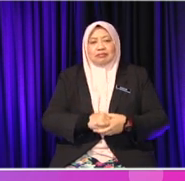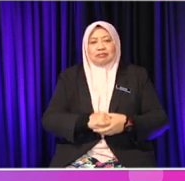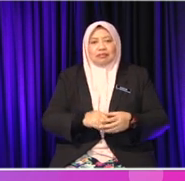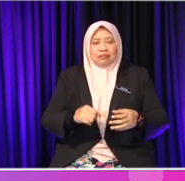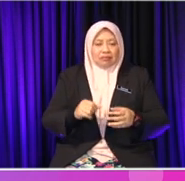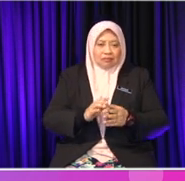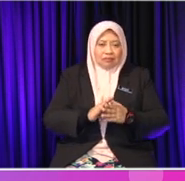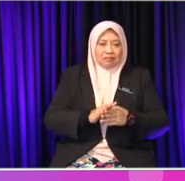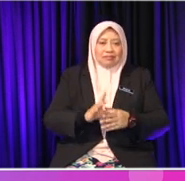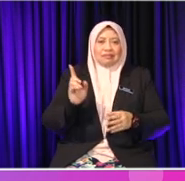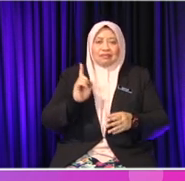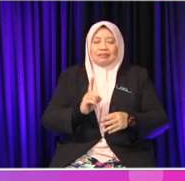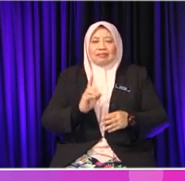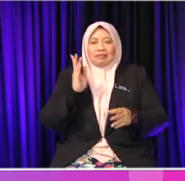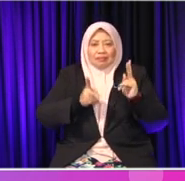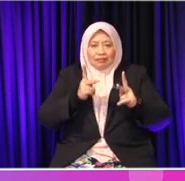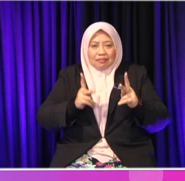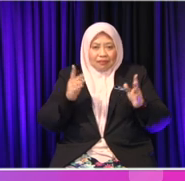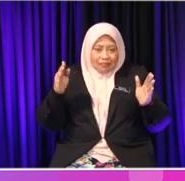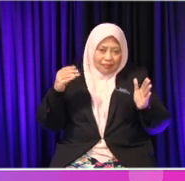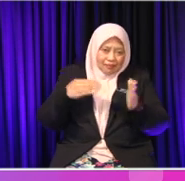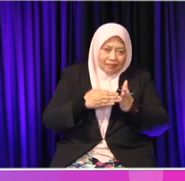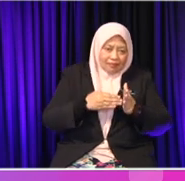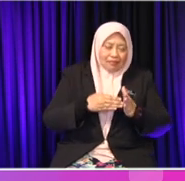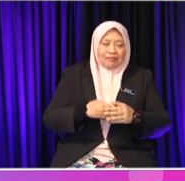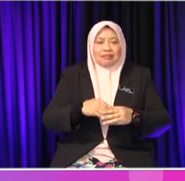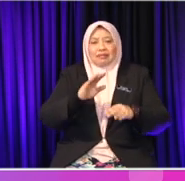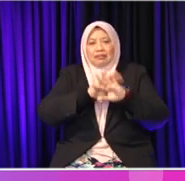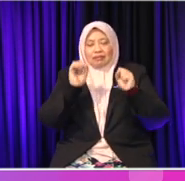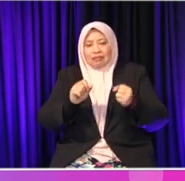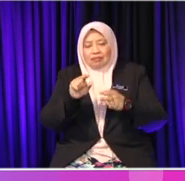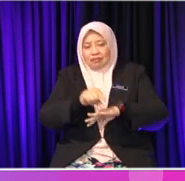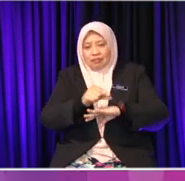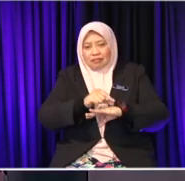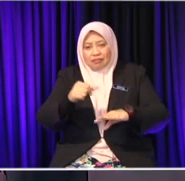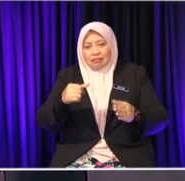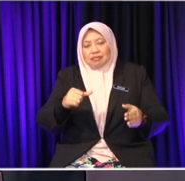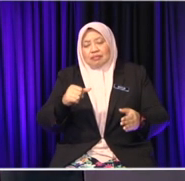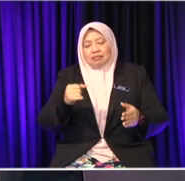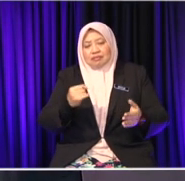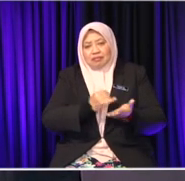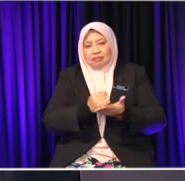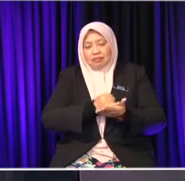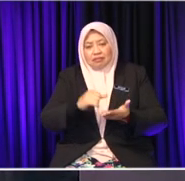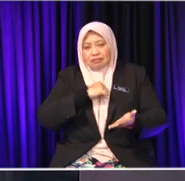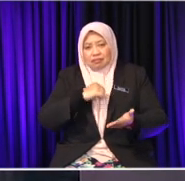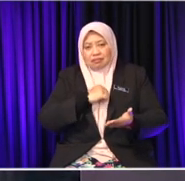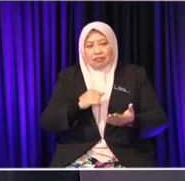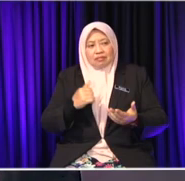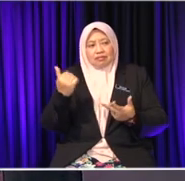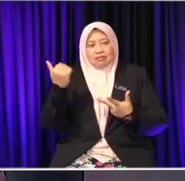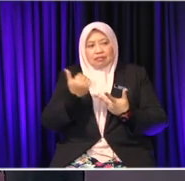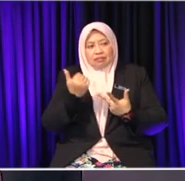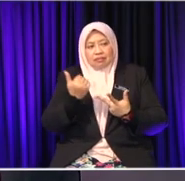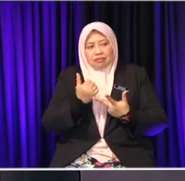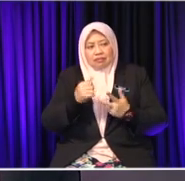boleh Oke artinya yang pertama terima kasih Oke yang kedua seterusnya